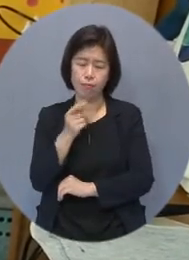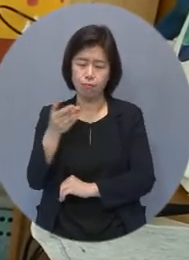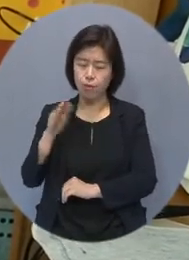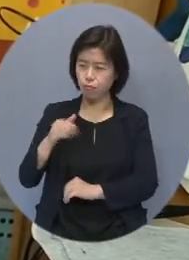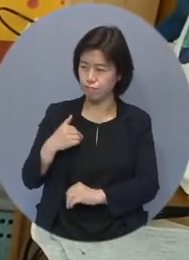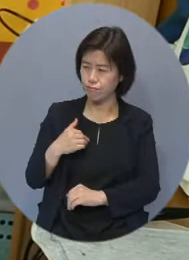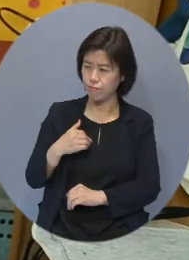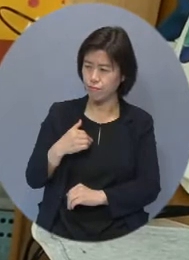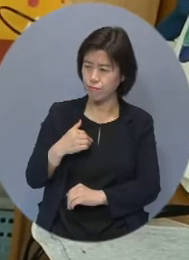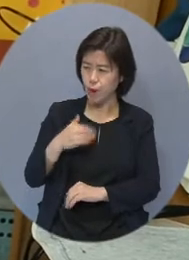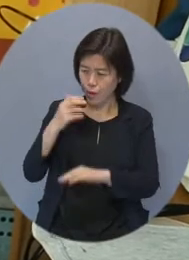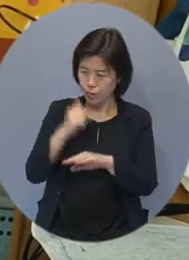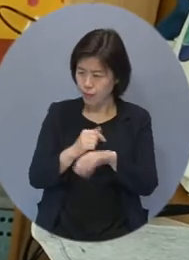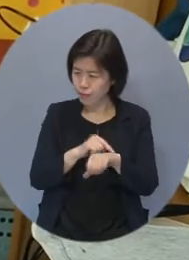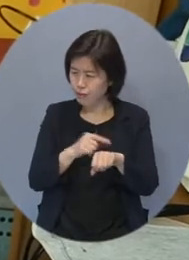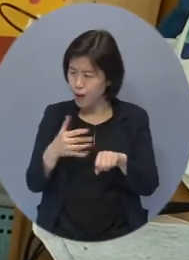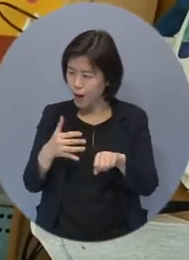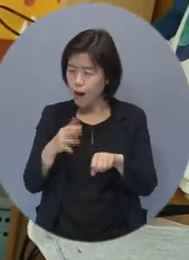되게 어려웠어요.